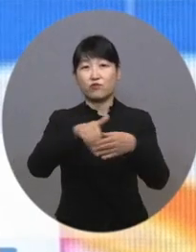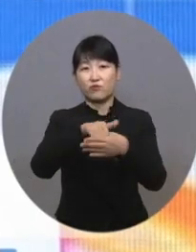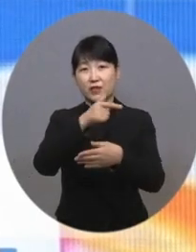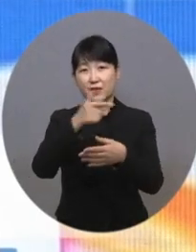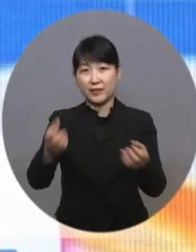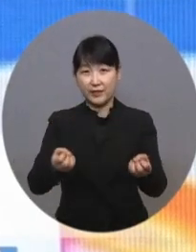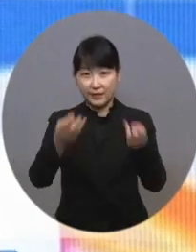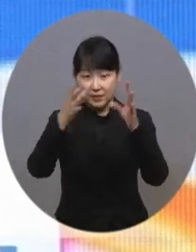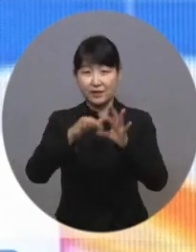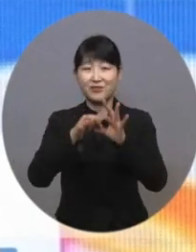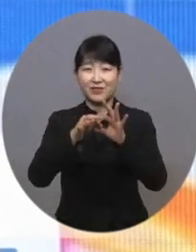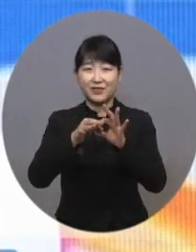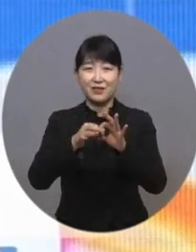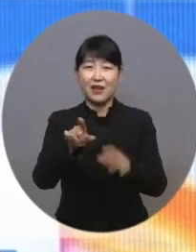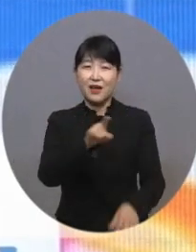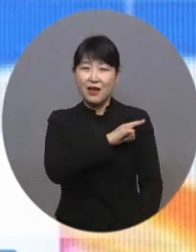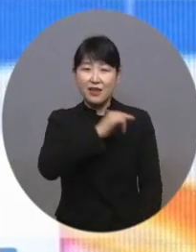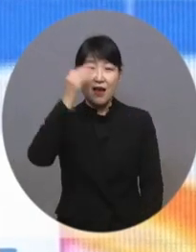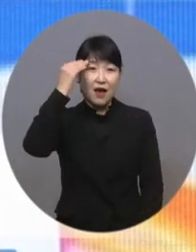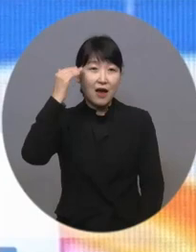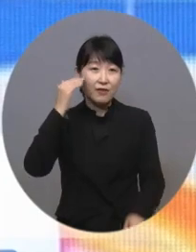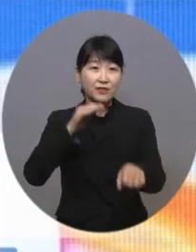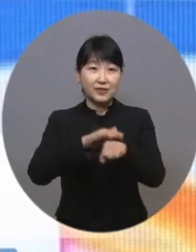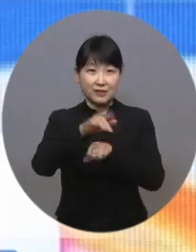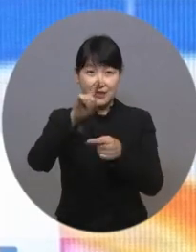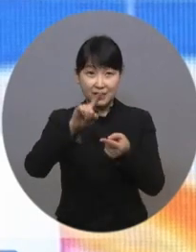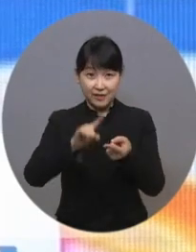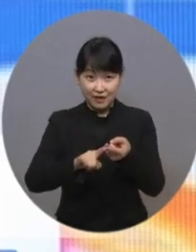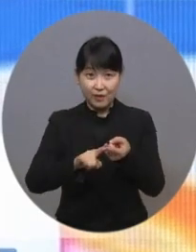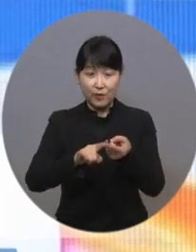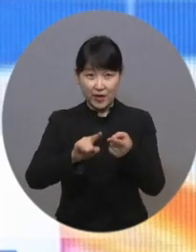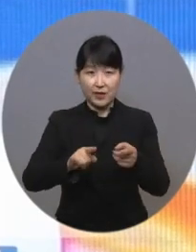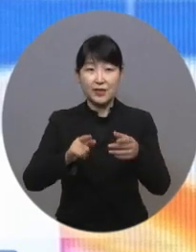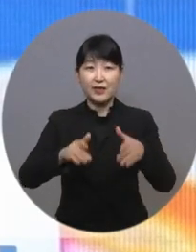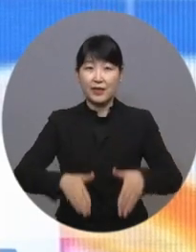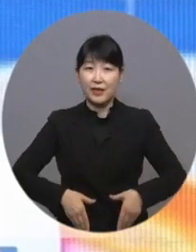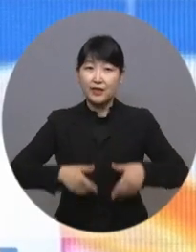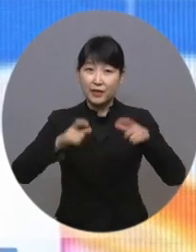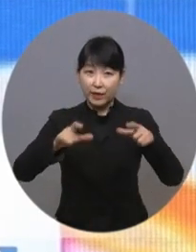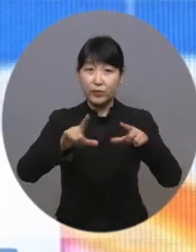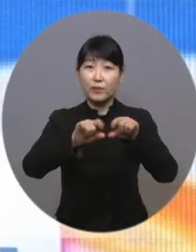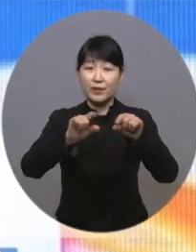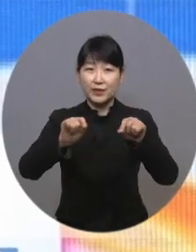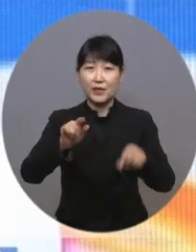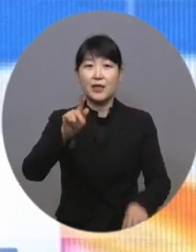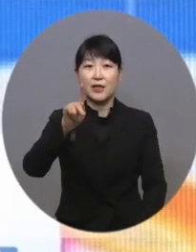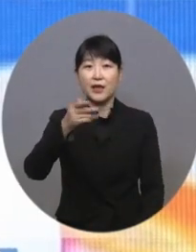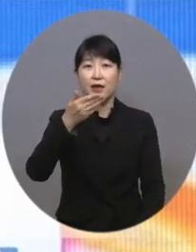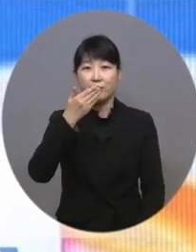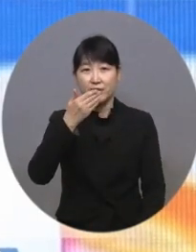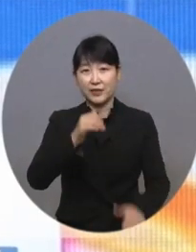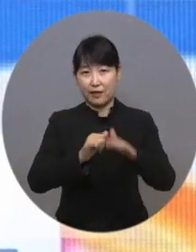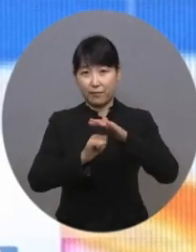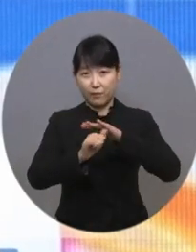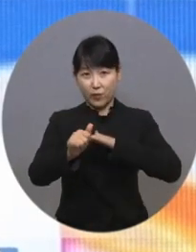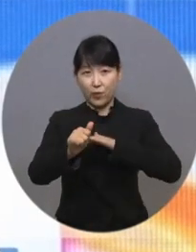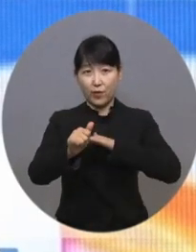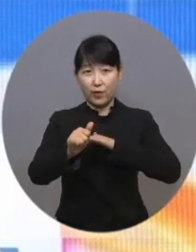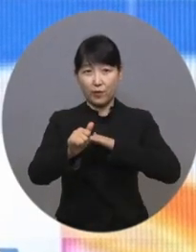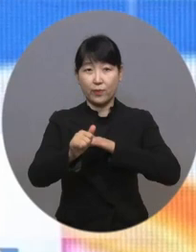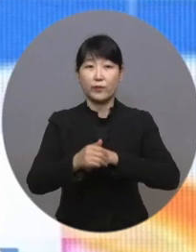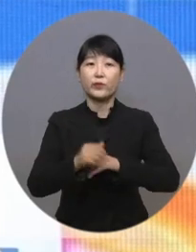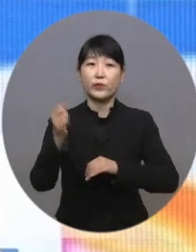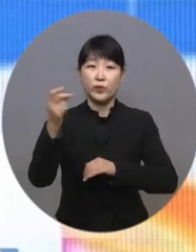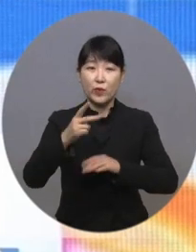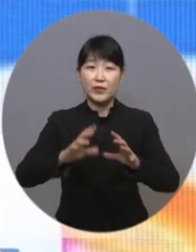통해 가장 한국적인 맛을 지닌 남도 음식이 케이푸드의 대표주자로 자립하고 자리매김하고